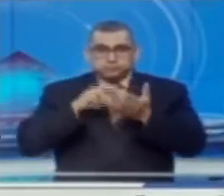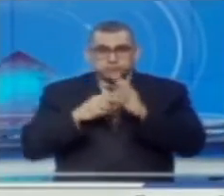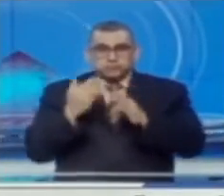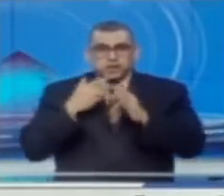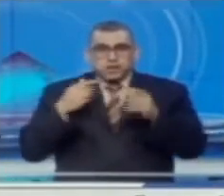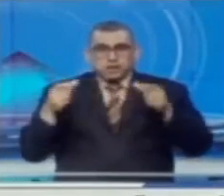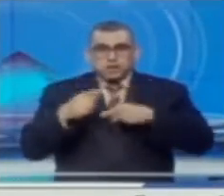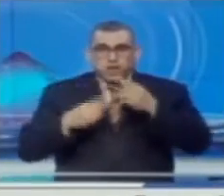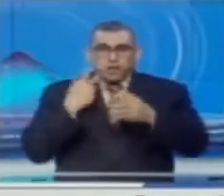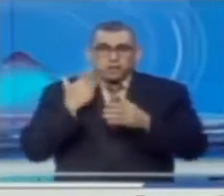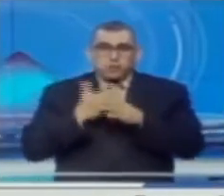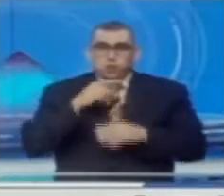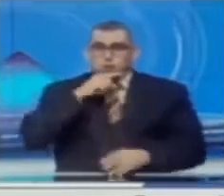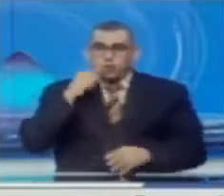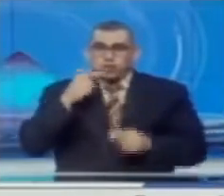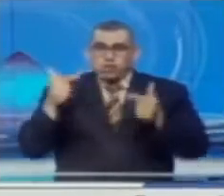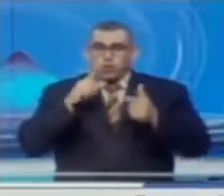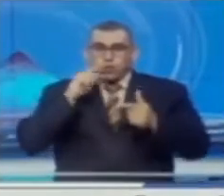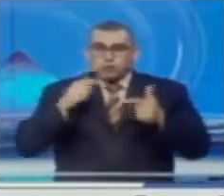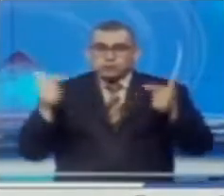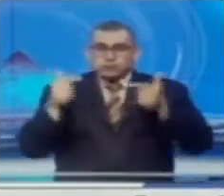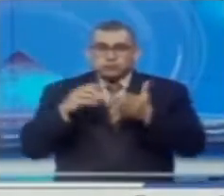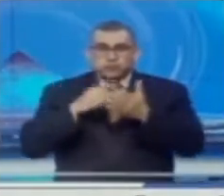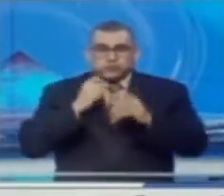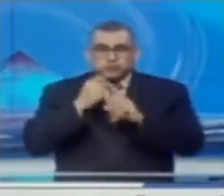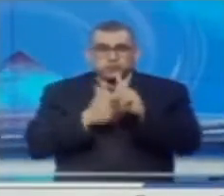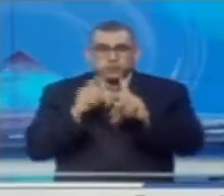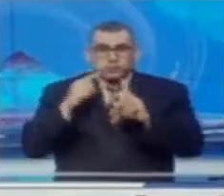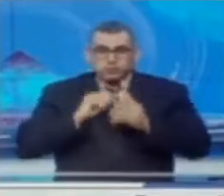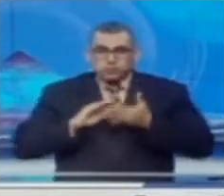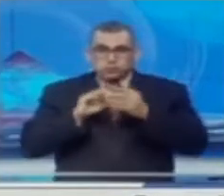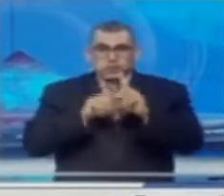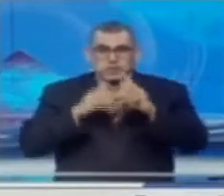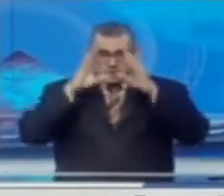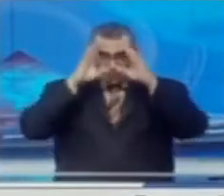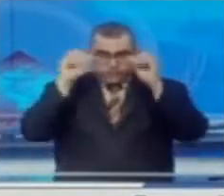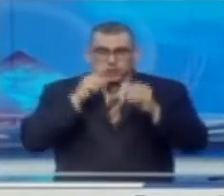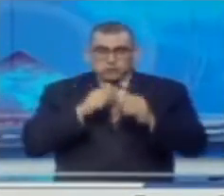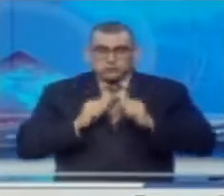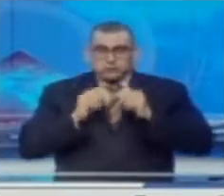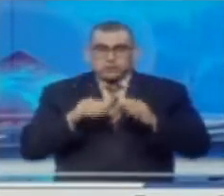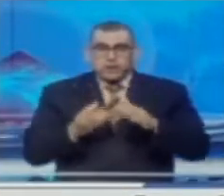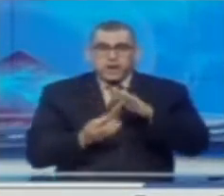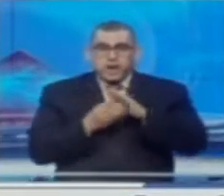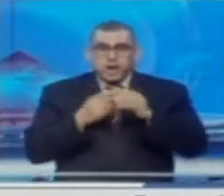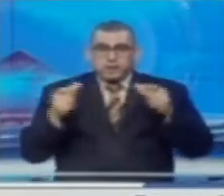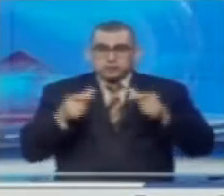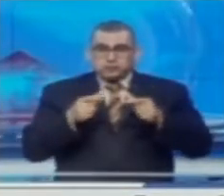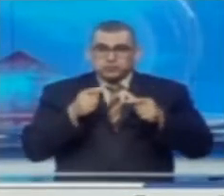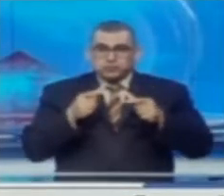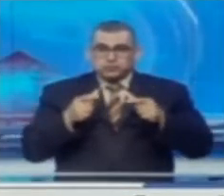للنزاع الروسي الأوكراني برئاسة لبنان وحضور الأمين العام مساعد السفير حسام زكي. مجلس الجامعة اليوم استمع إلى